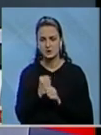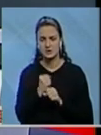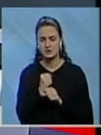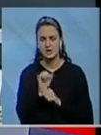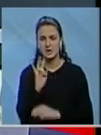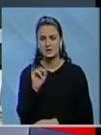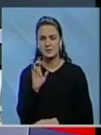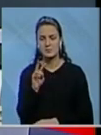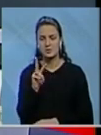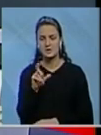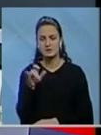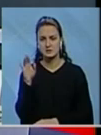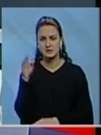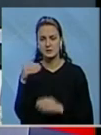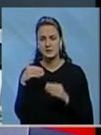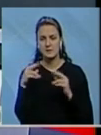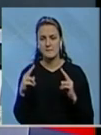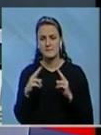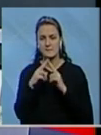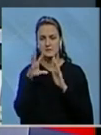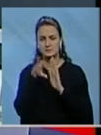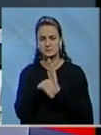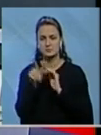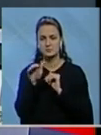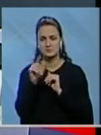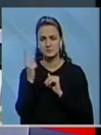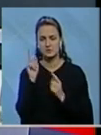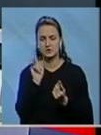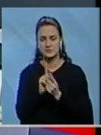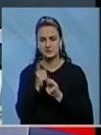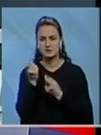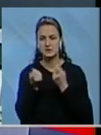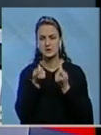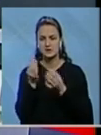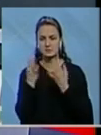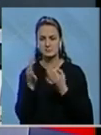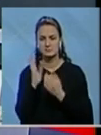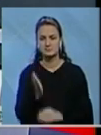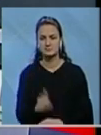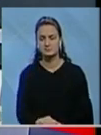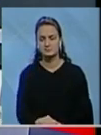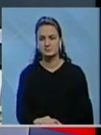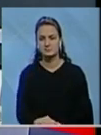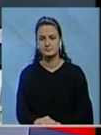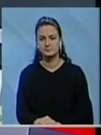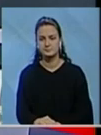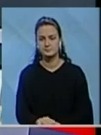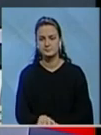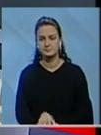ანა ბროლაძე პარიზიდან პარლამენტის თავმჯდომარის ოფიციალური ვიზიტის პირველი შეხვედრის დეტალებზე ისაუბრებს.